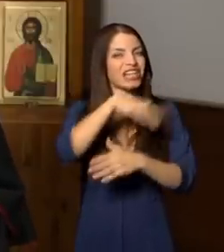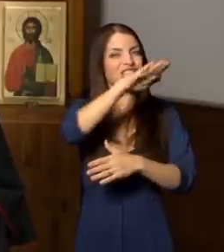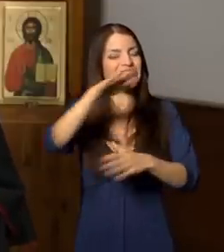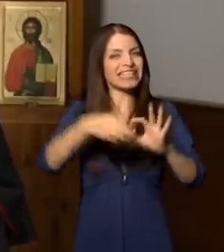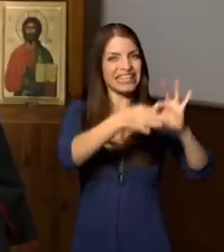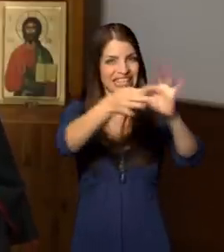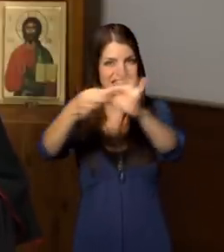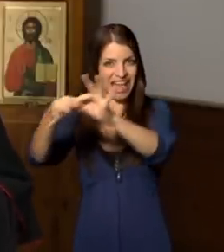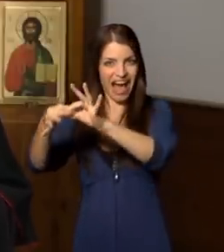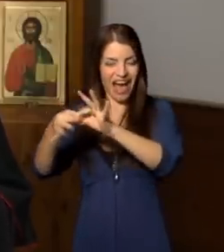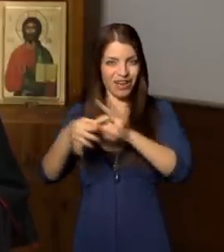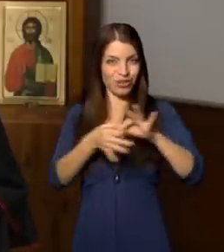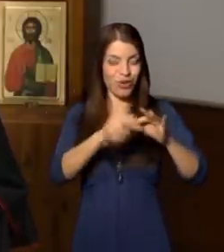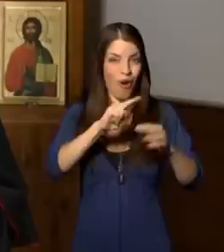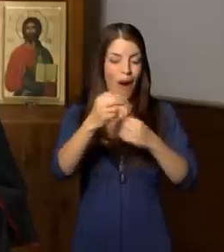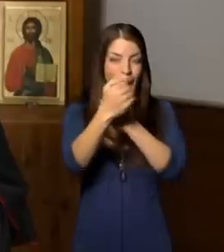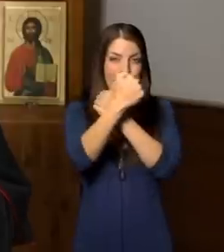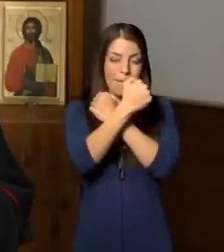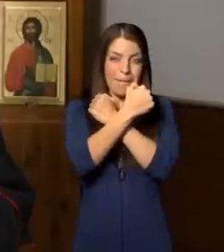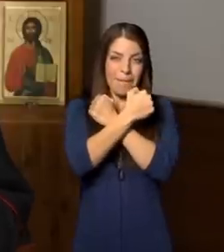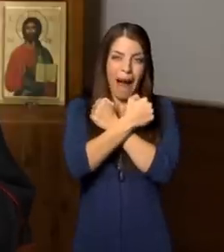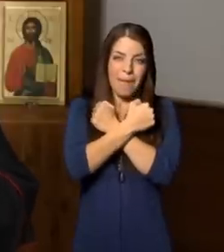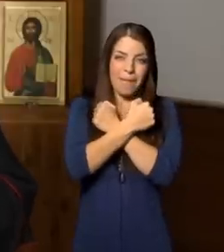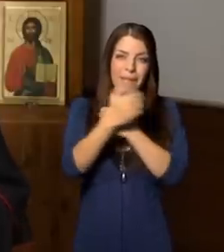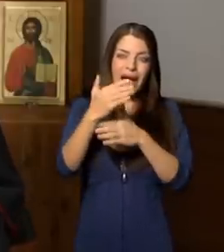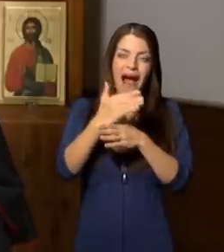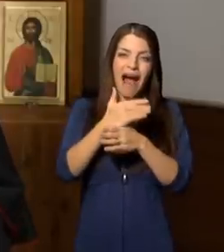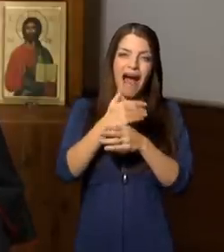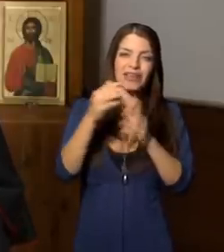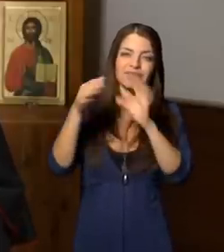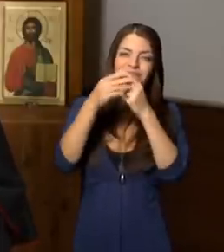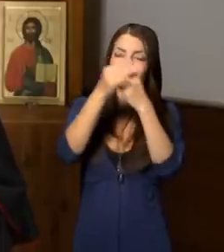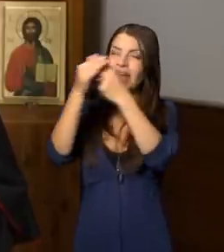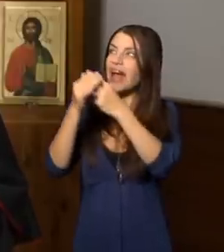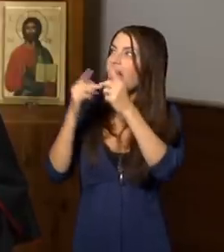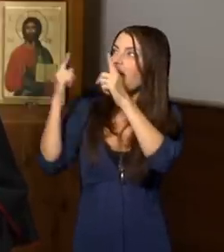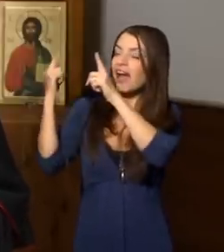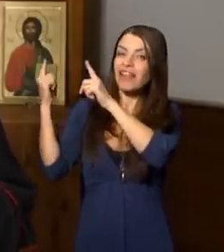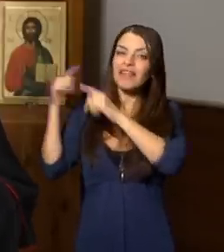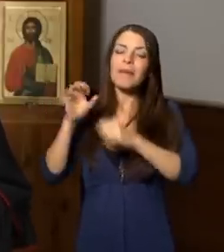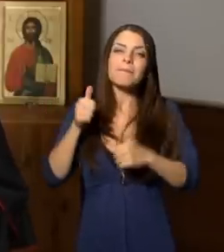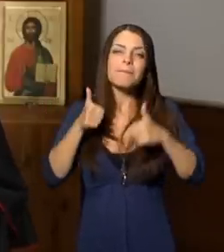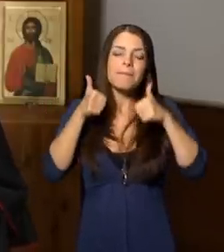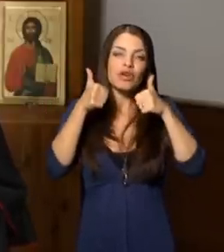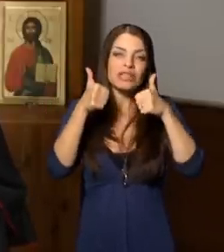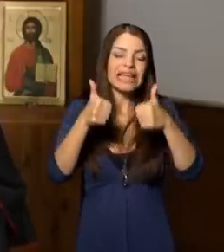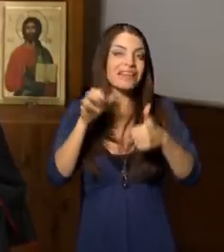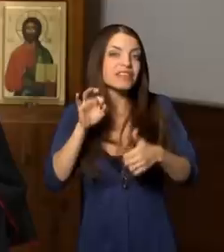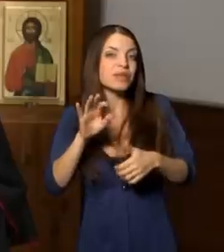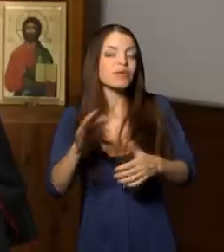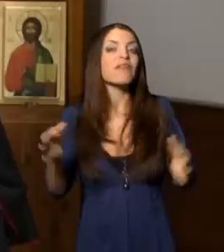bejnietna, għax ikun hemm l-imħabba li tingħaqad mat-talb tagħna. Dan jgħod b'mod